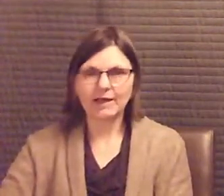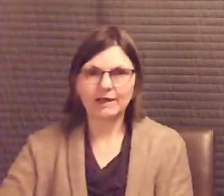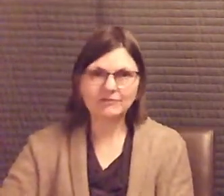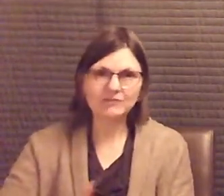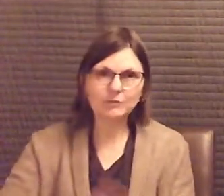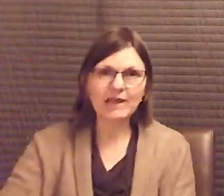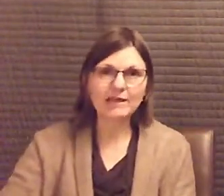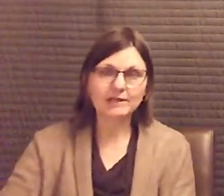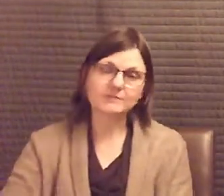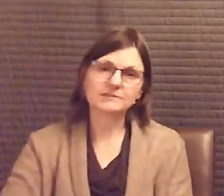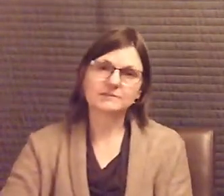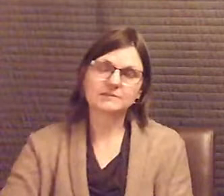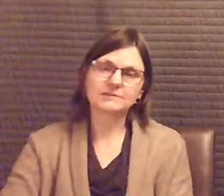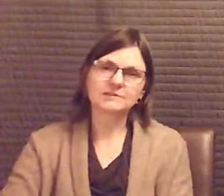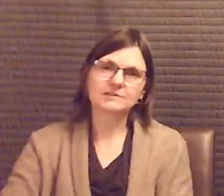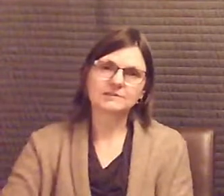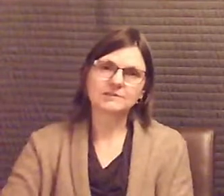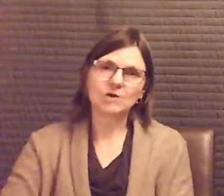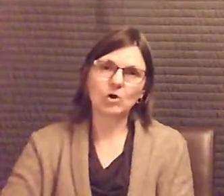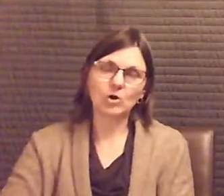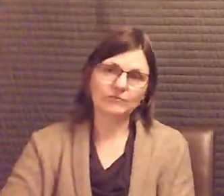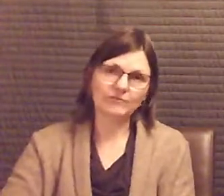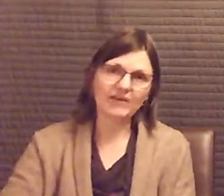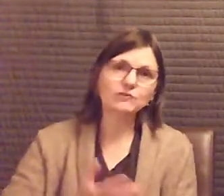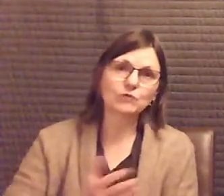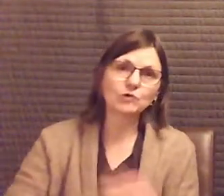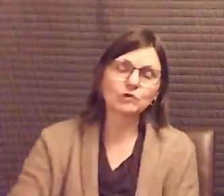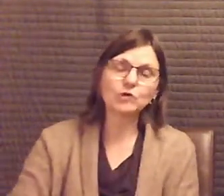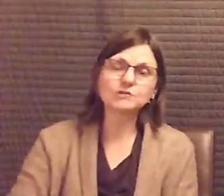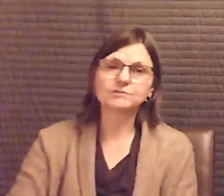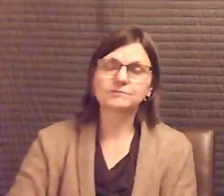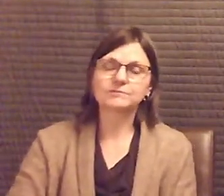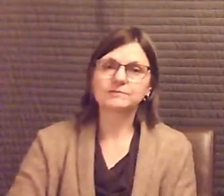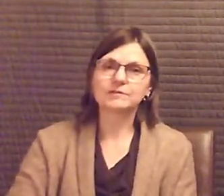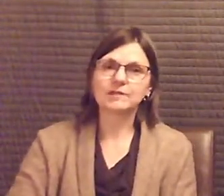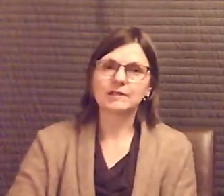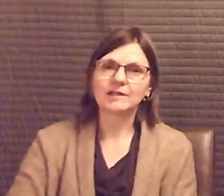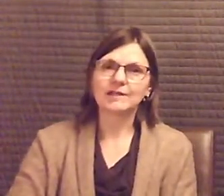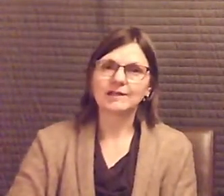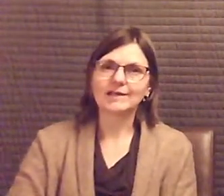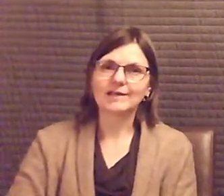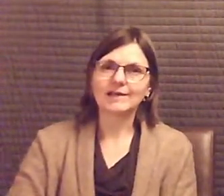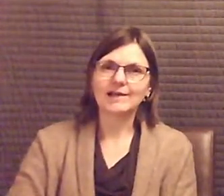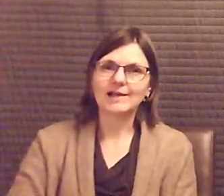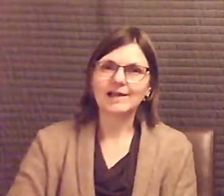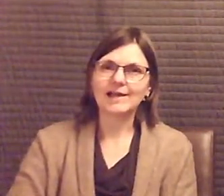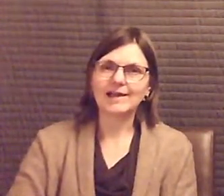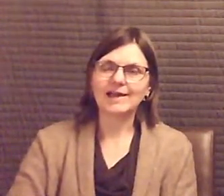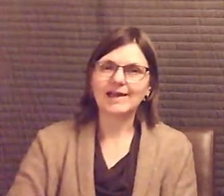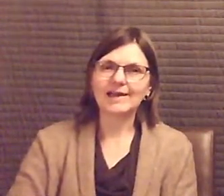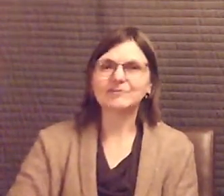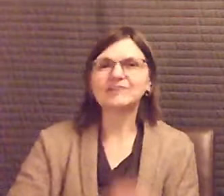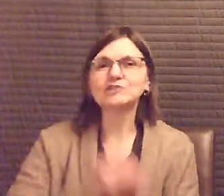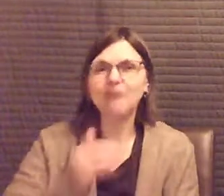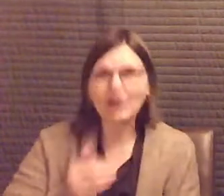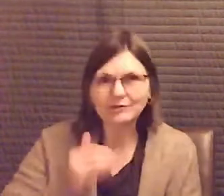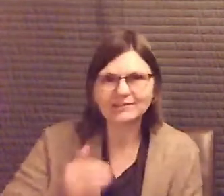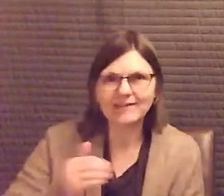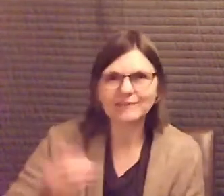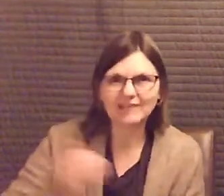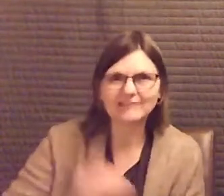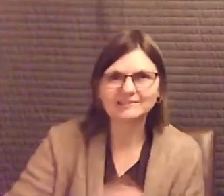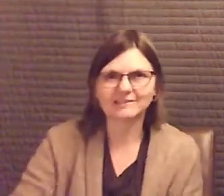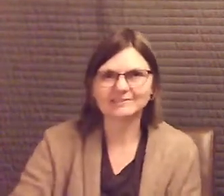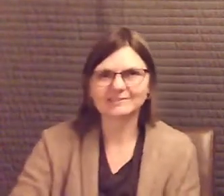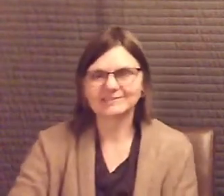alles wat we op het eiland voor de worden gehangen vanwege het woord van god en voordat testimonia voor kiezers gewicht het getuigenis